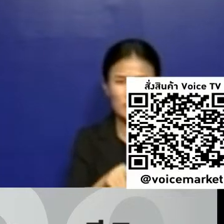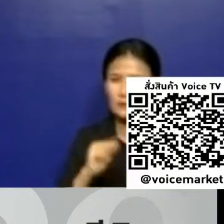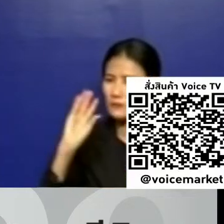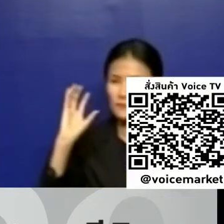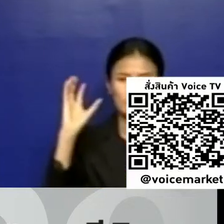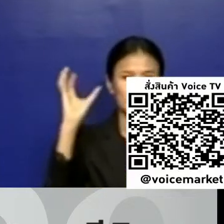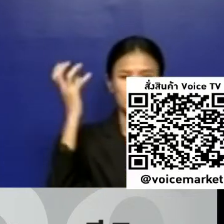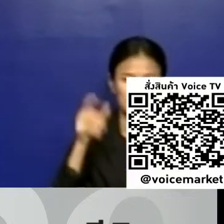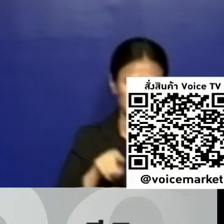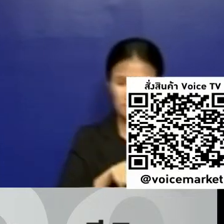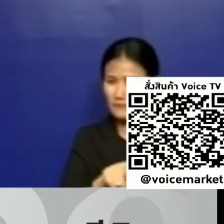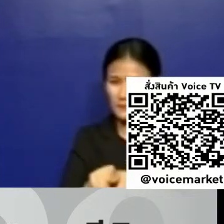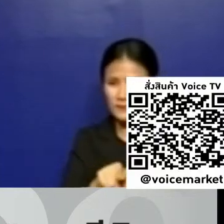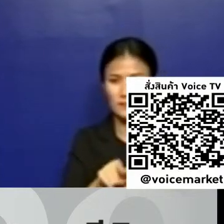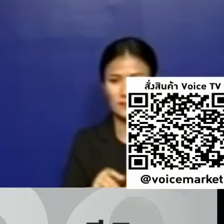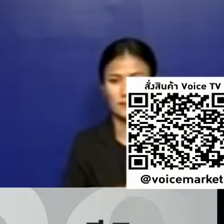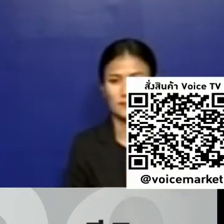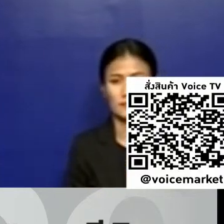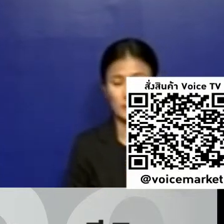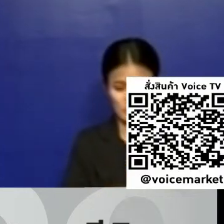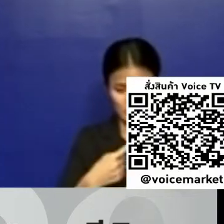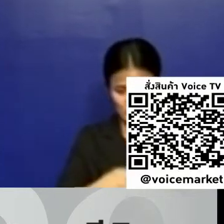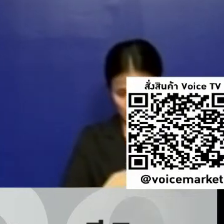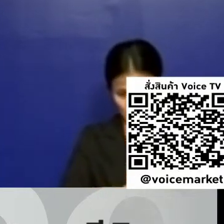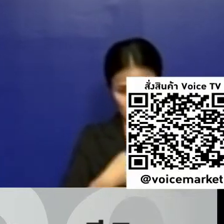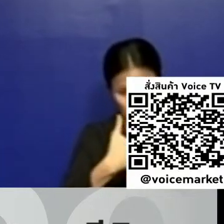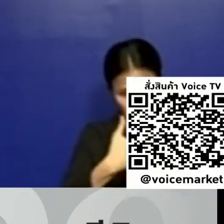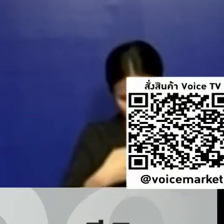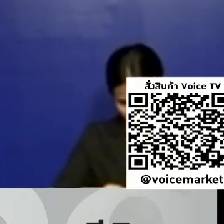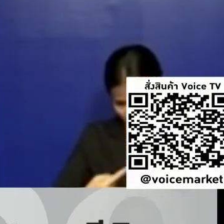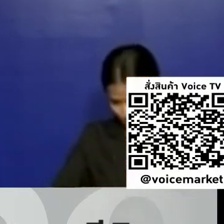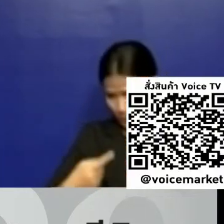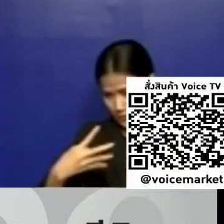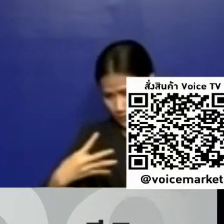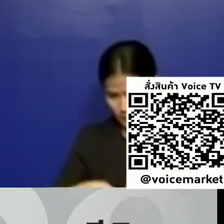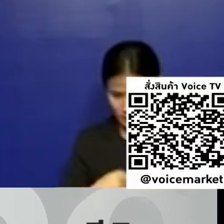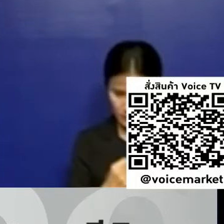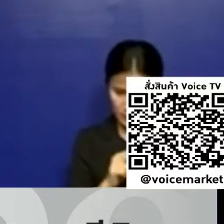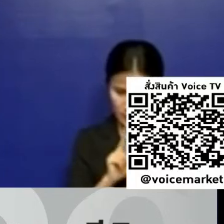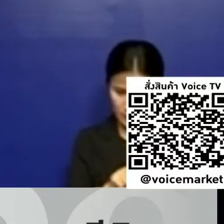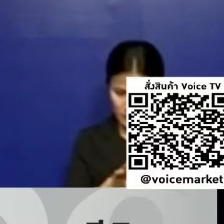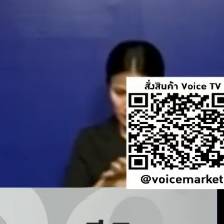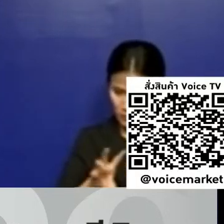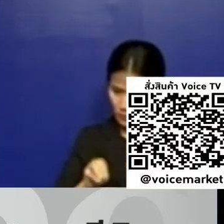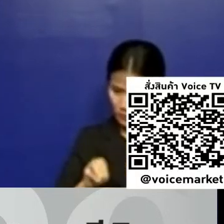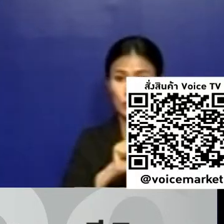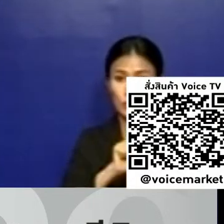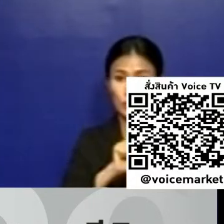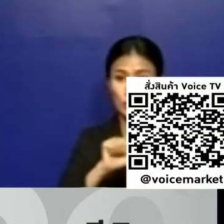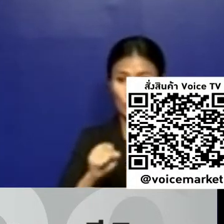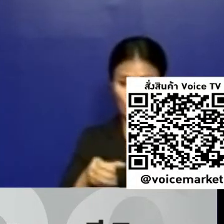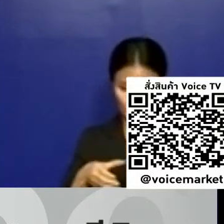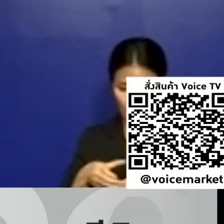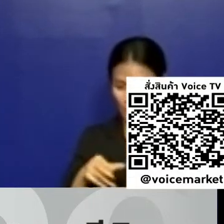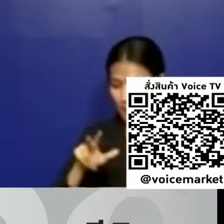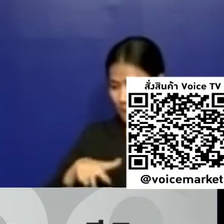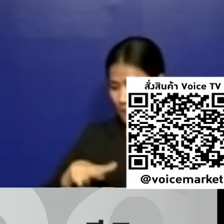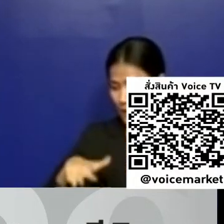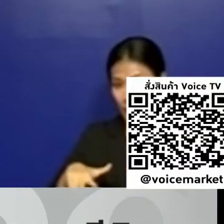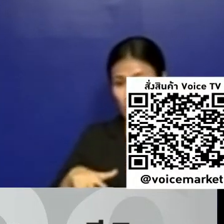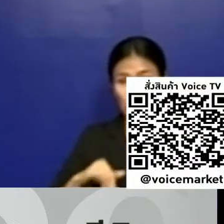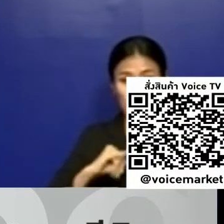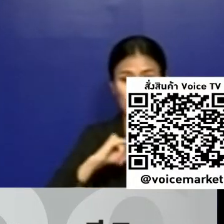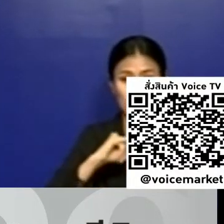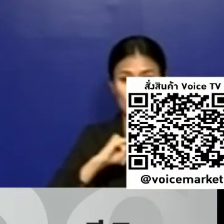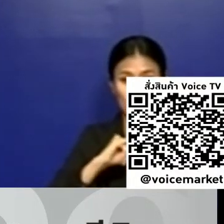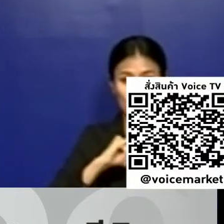งนั้นมามันก็จะช่วยถัวแบ่งเบาค่าใช้จ่ายของครอบครัวผู้ปกครอง คุณ เหนียวมากเลยเนาะกับประชาช